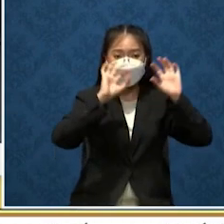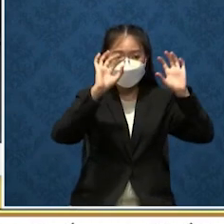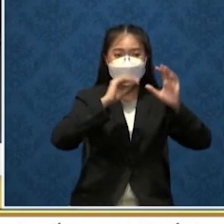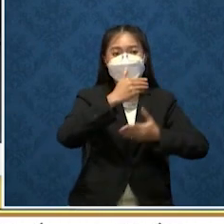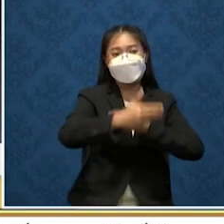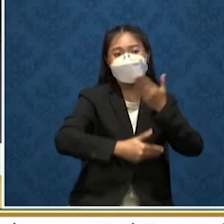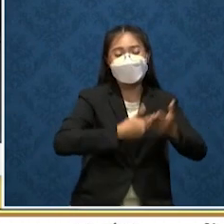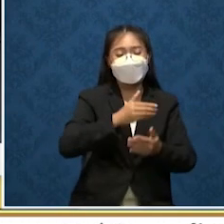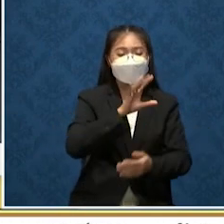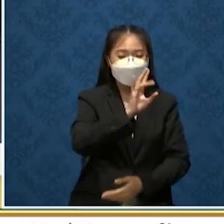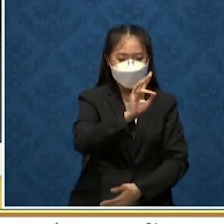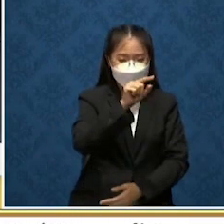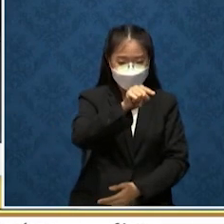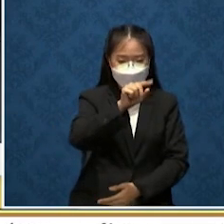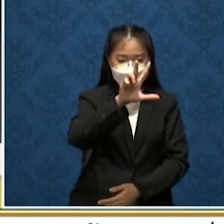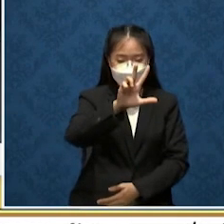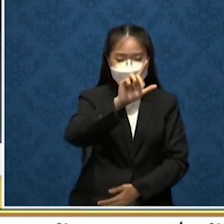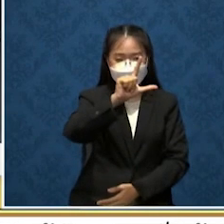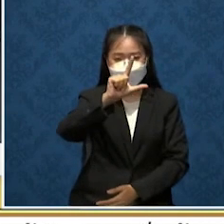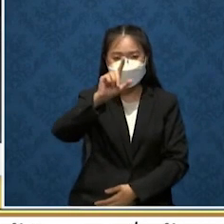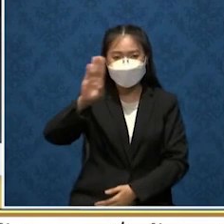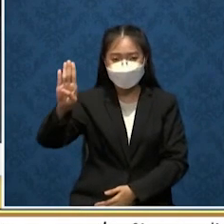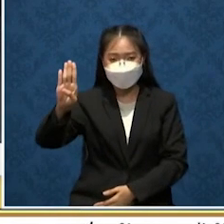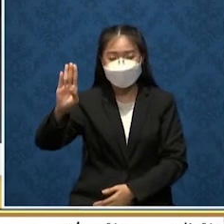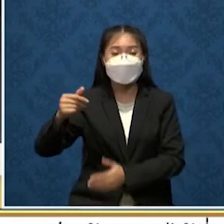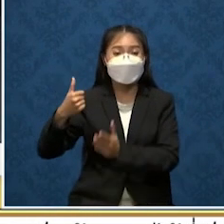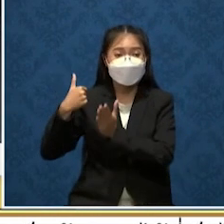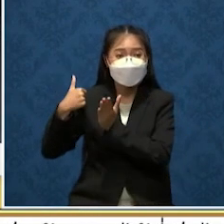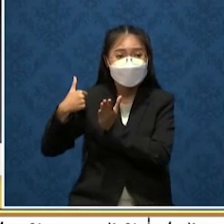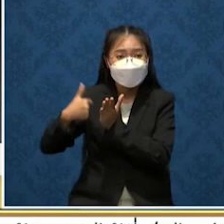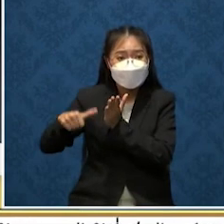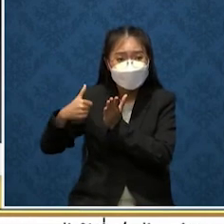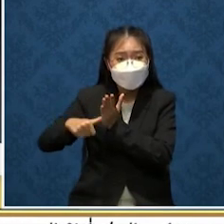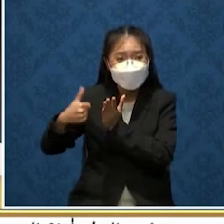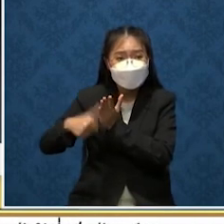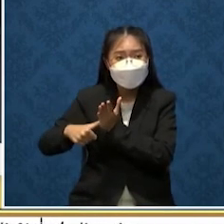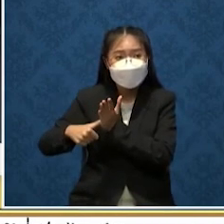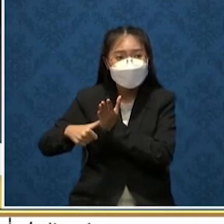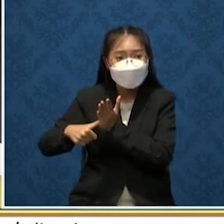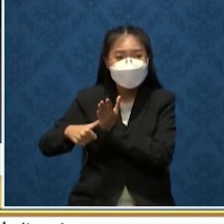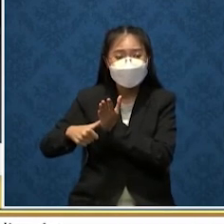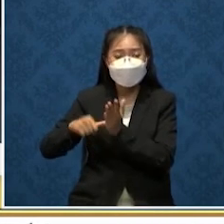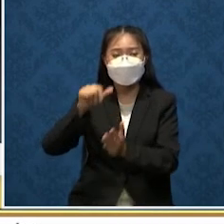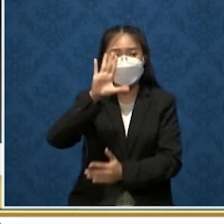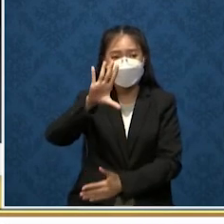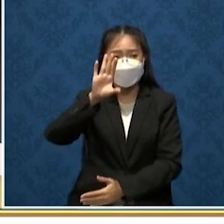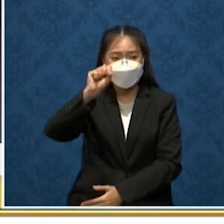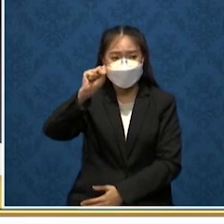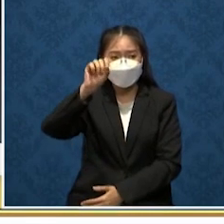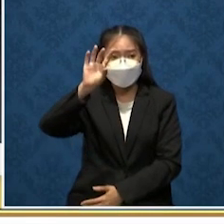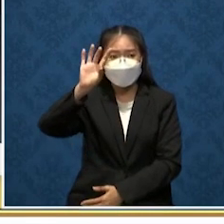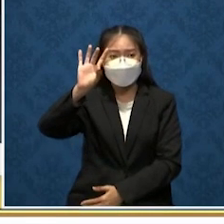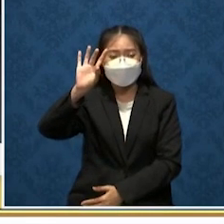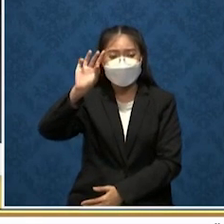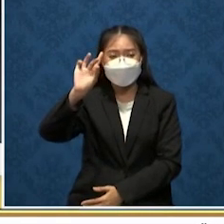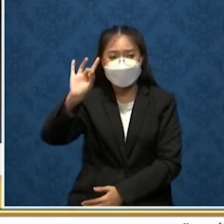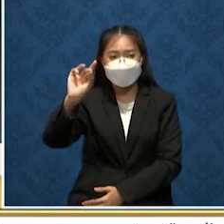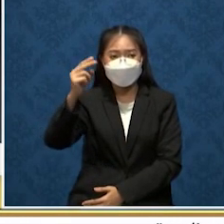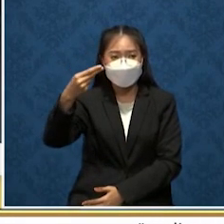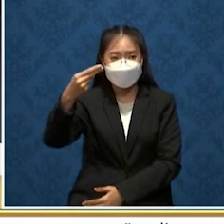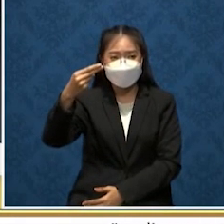แล้วก็มีหนี้พันธบัตรรัฐวิสาหกิจ586,869ล้านบาทหนี้พันธบัตรธนาคารแห่งประเทศ